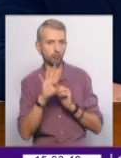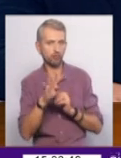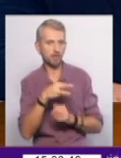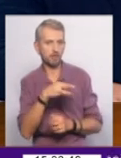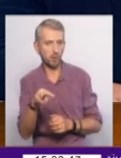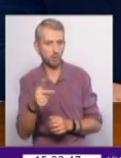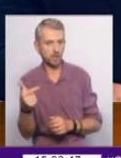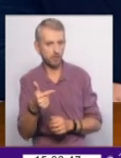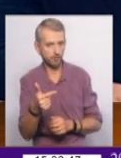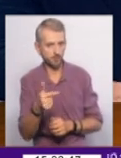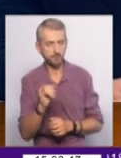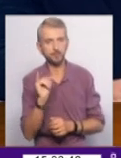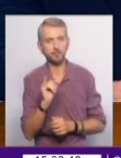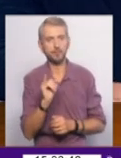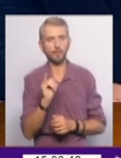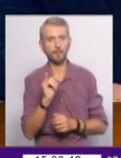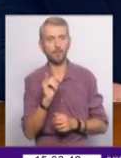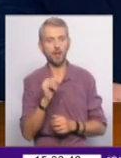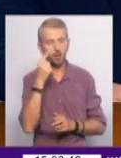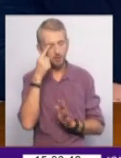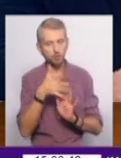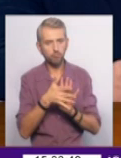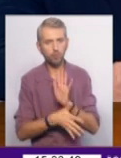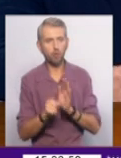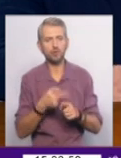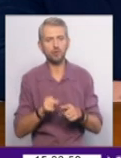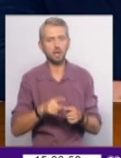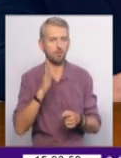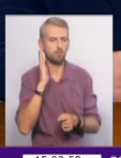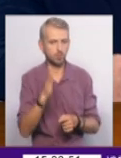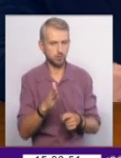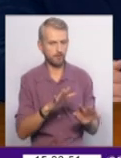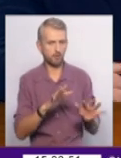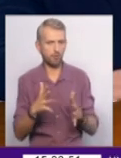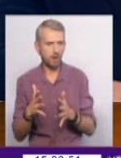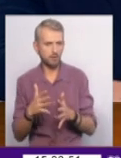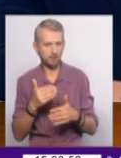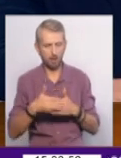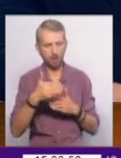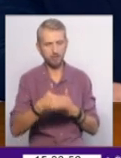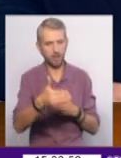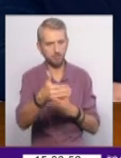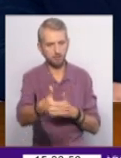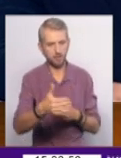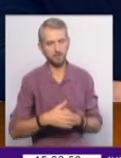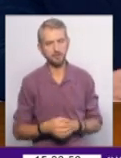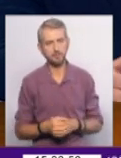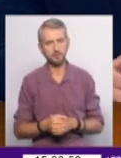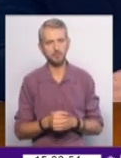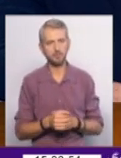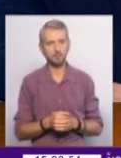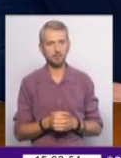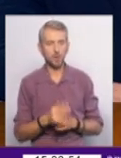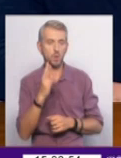мільйона гривень. І зрозуміло, що це буде відбуватися там етапами певними.